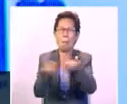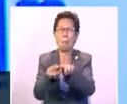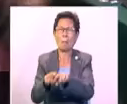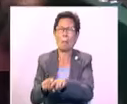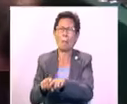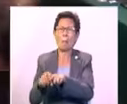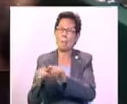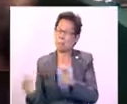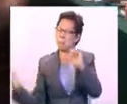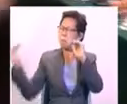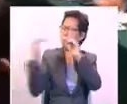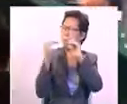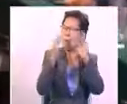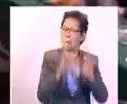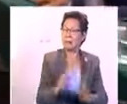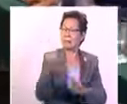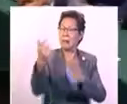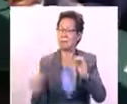bangsa-bangsa lain.